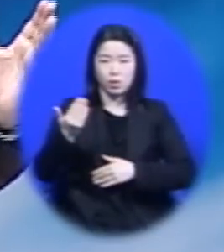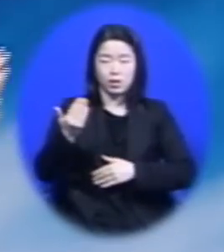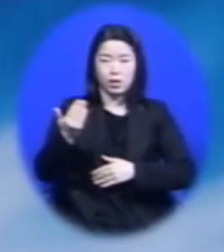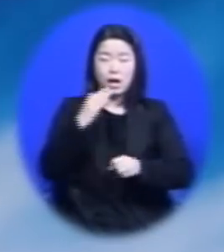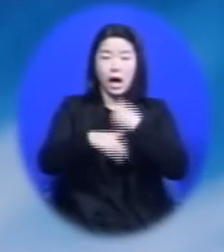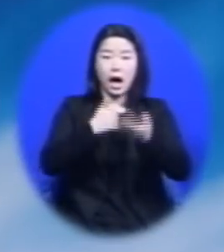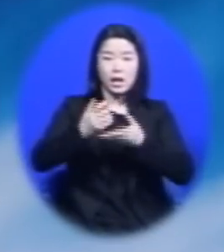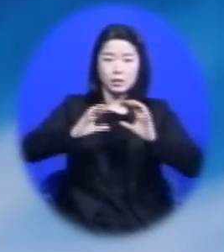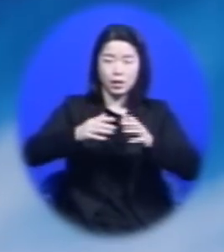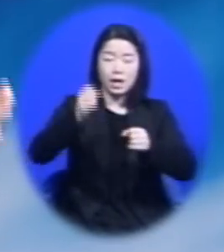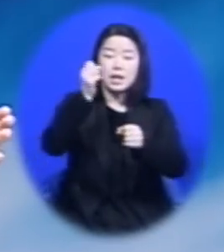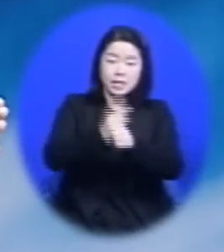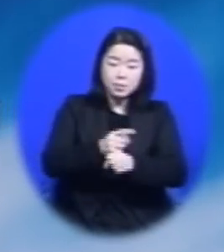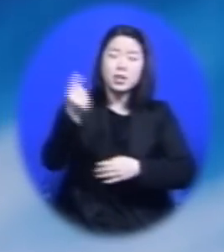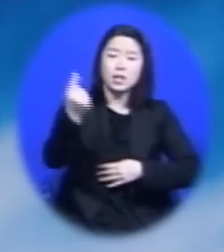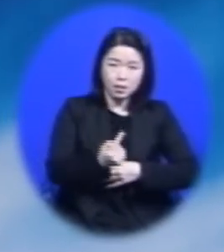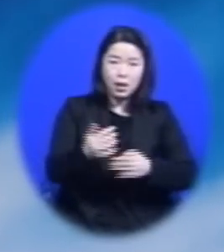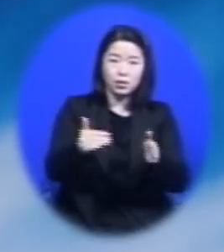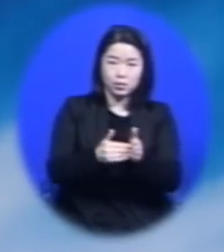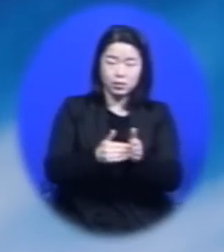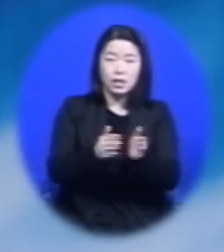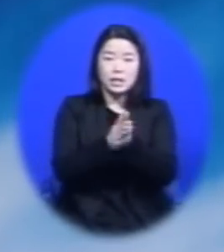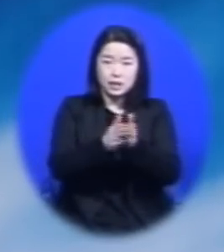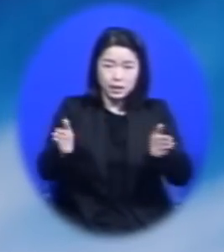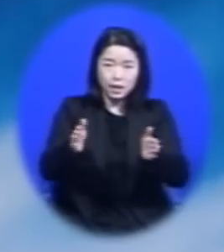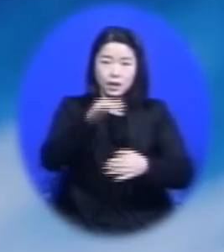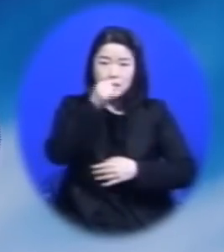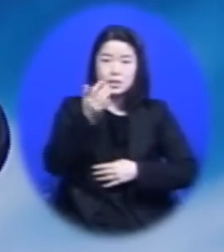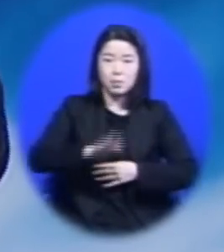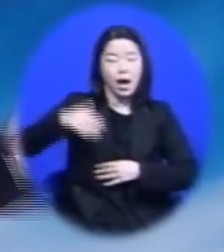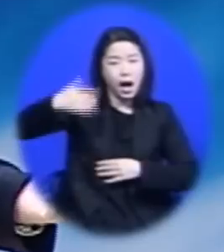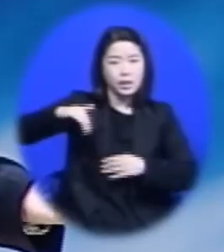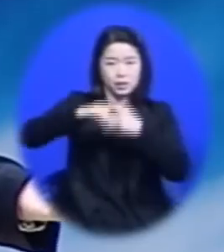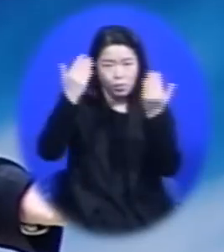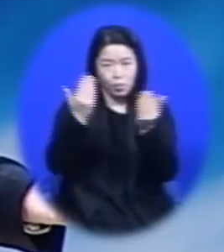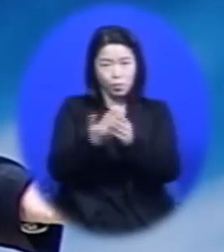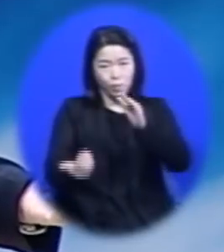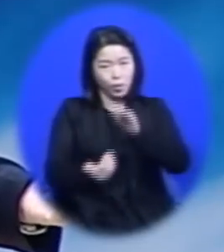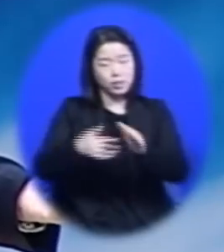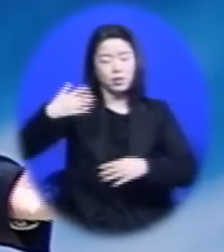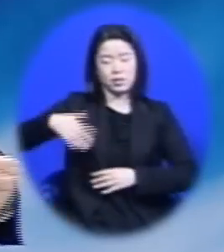나라는 이미 임하였고 시작되었지만 아직 완성되지는